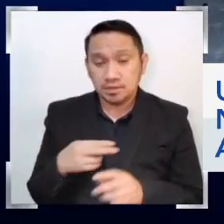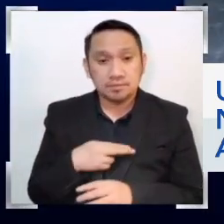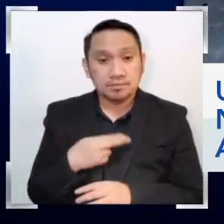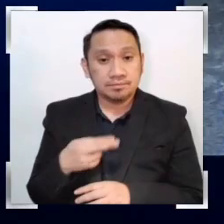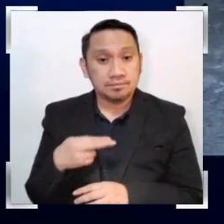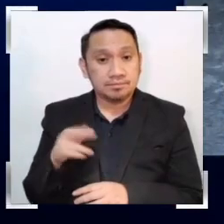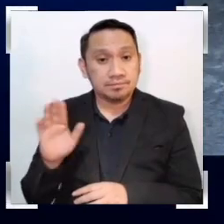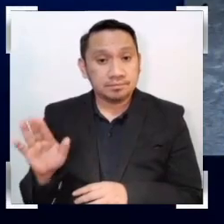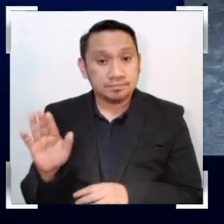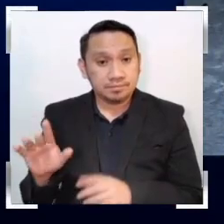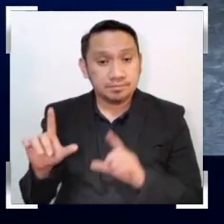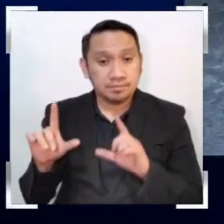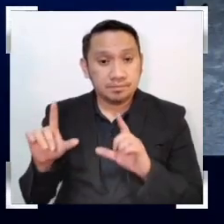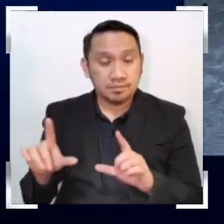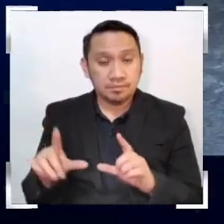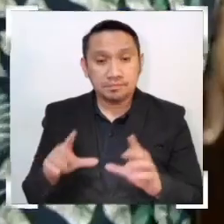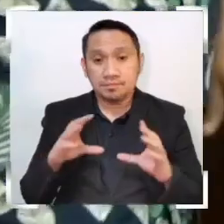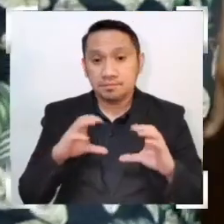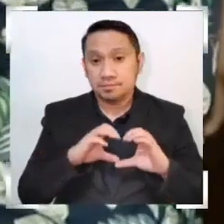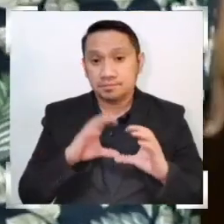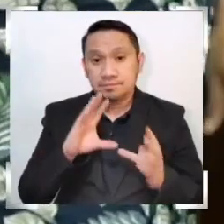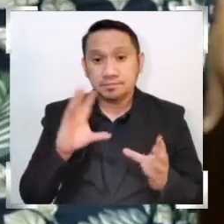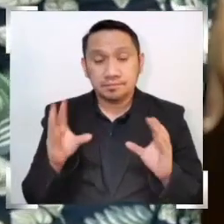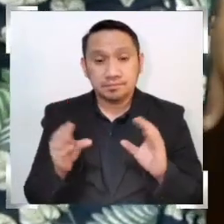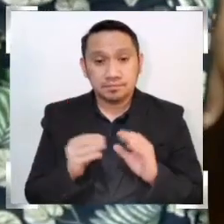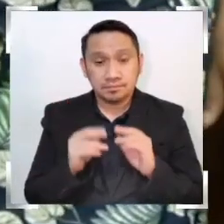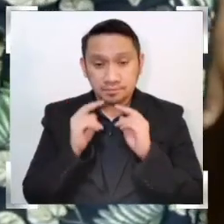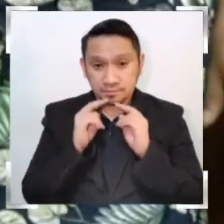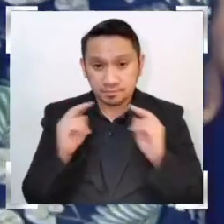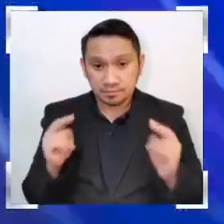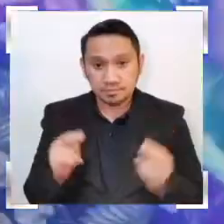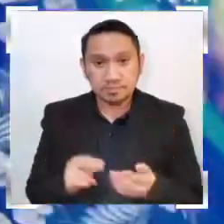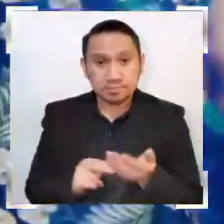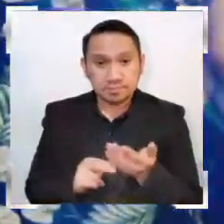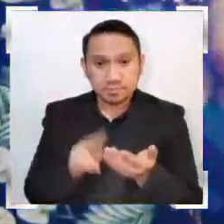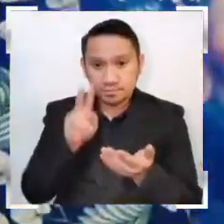Para sa GMA Integrated News, Mark Salazar, ang inyong saksi.